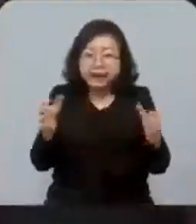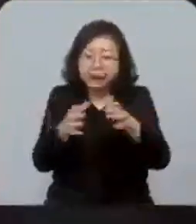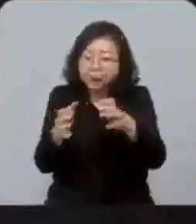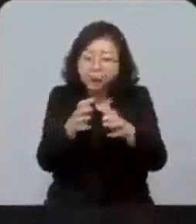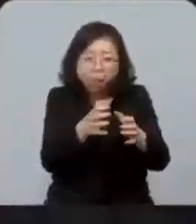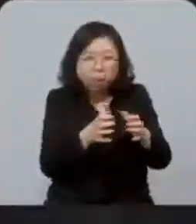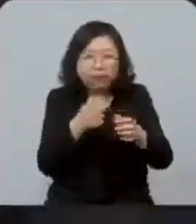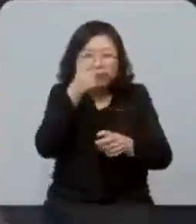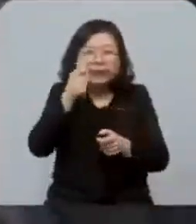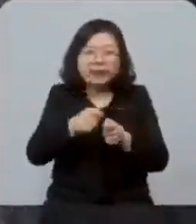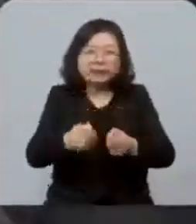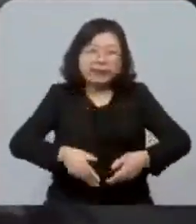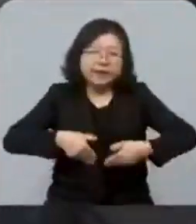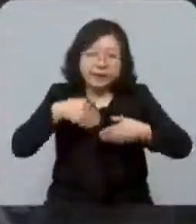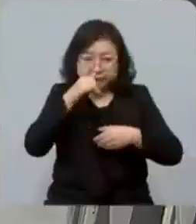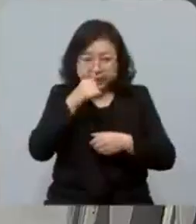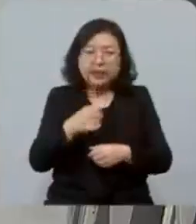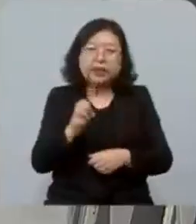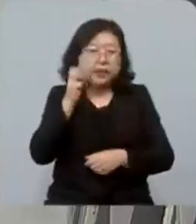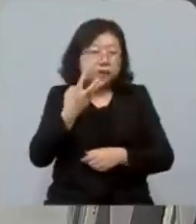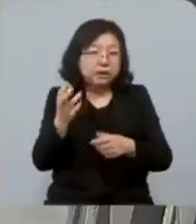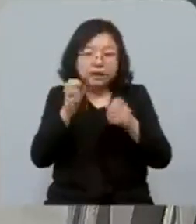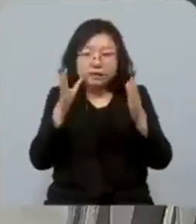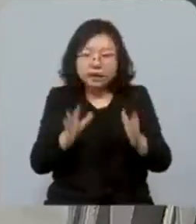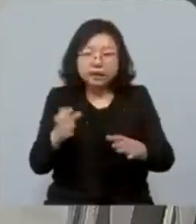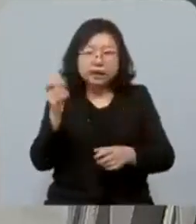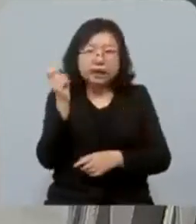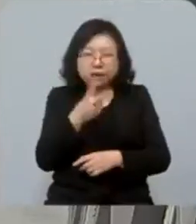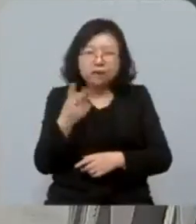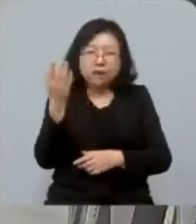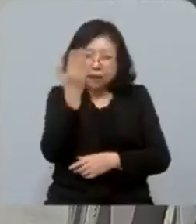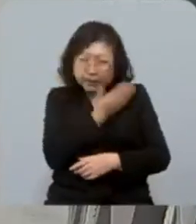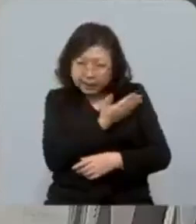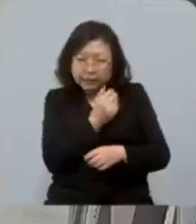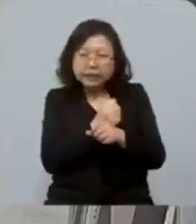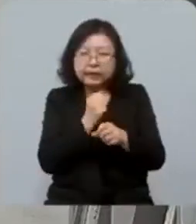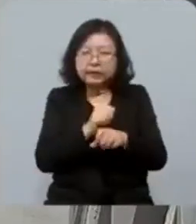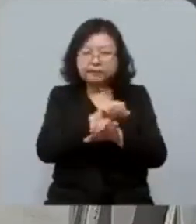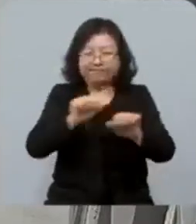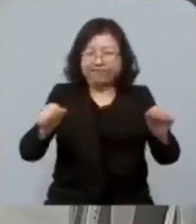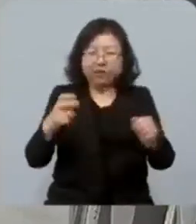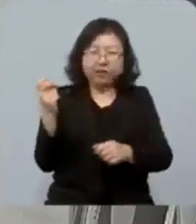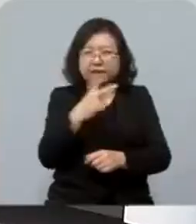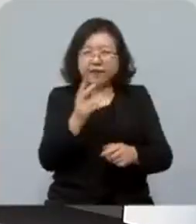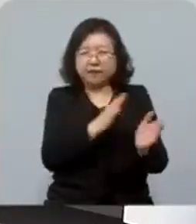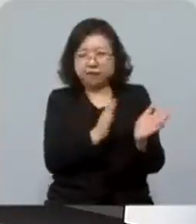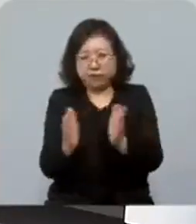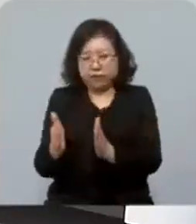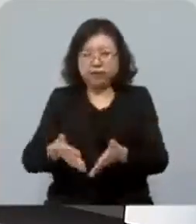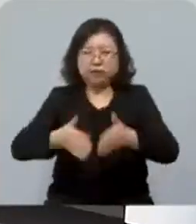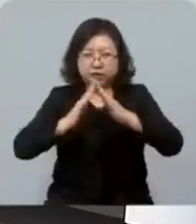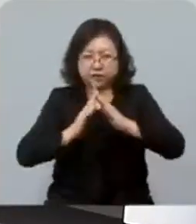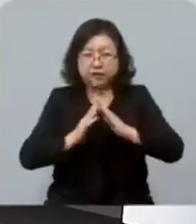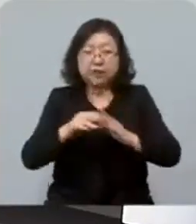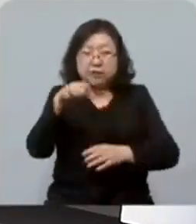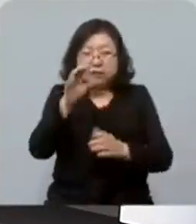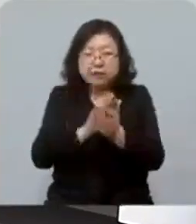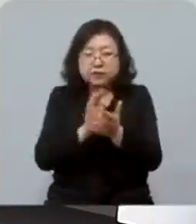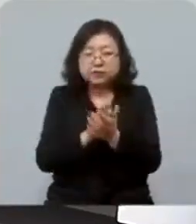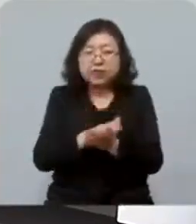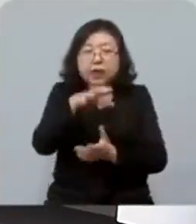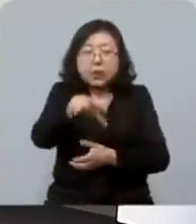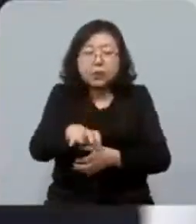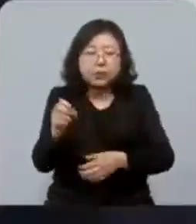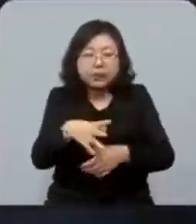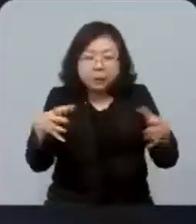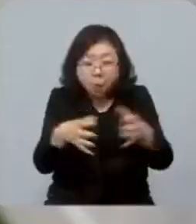화재 석 달여 만에 더 말끔하고 넓은 모습으로 재 단장한 도서관 친구들과 이곳에서 다시 어울릴